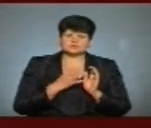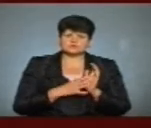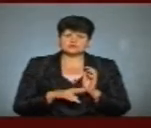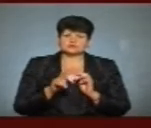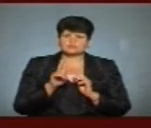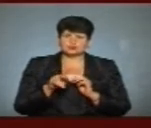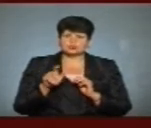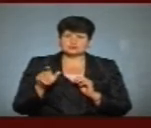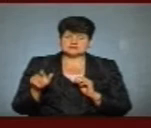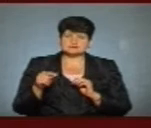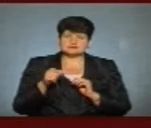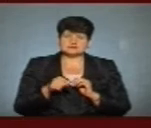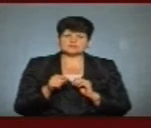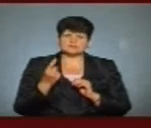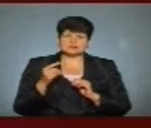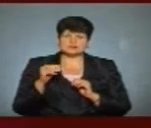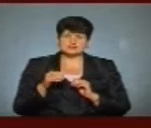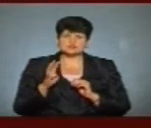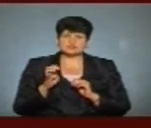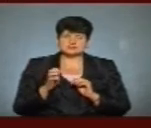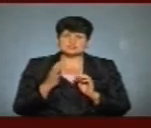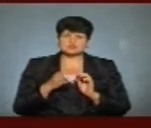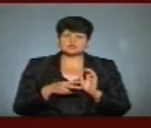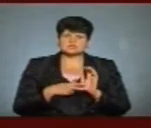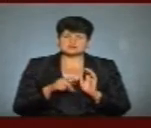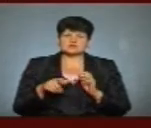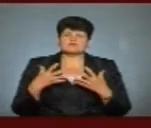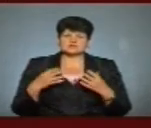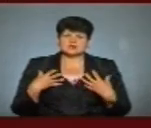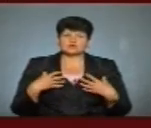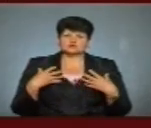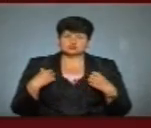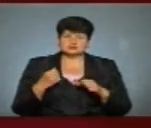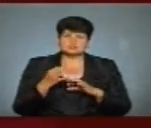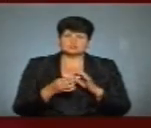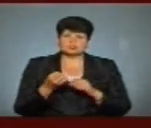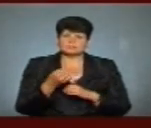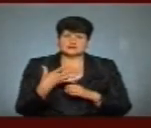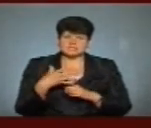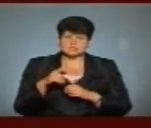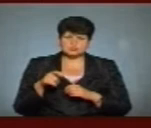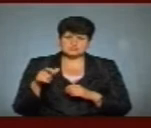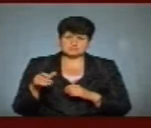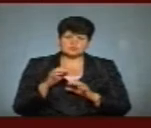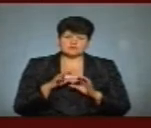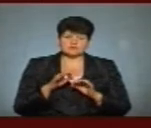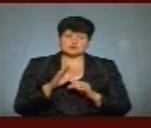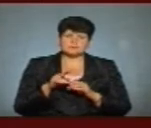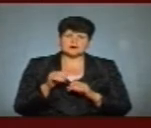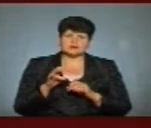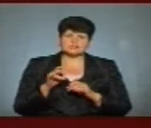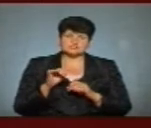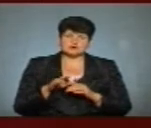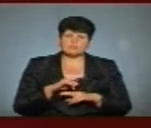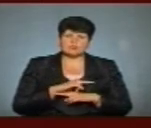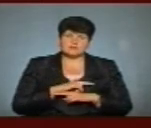2292 осіб. З них 1447 людей вже одужали, зокрема за добу 15 осіб, розповів Володимир Паничев.